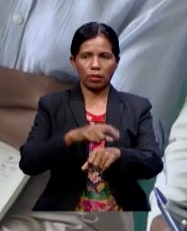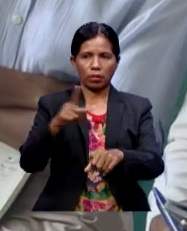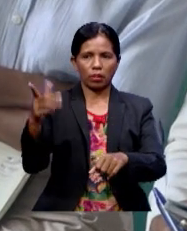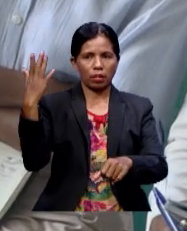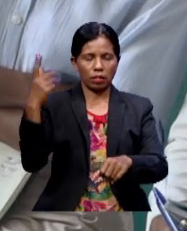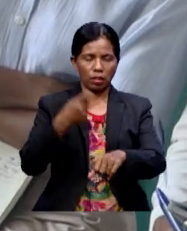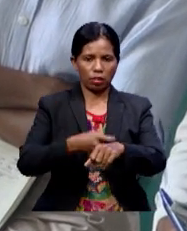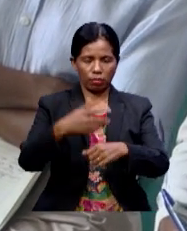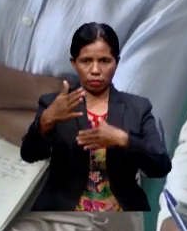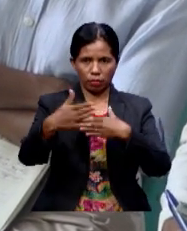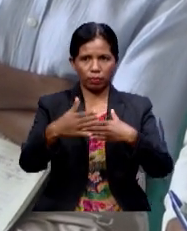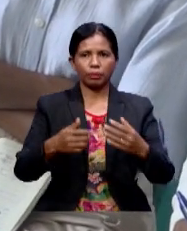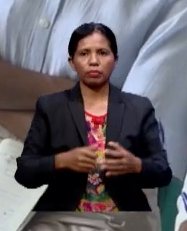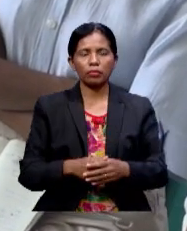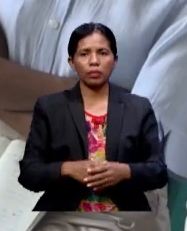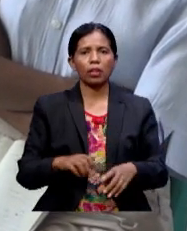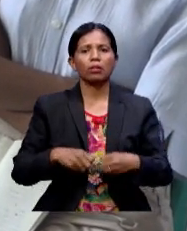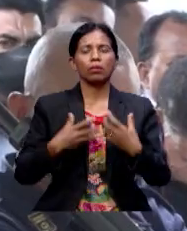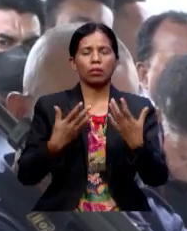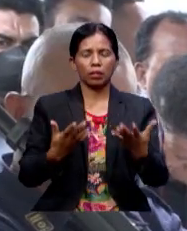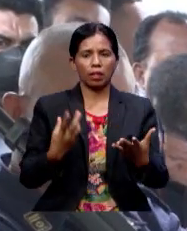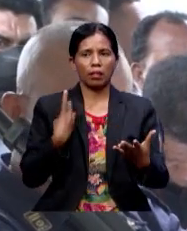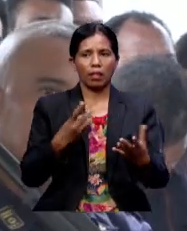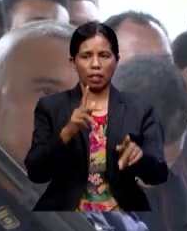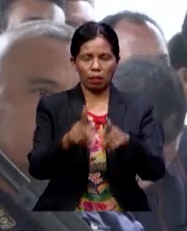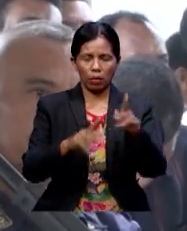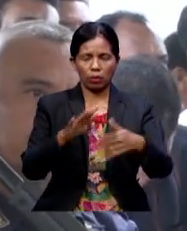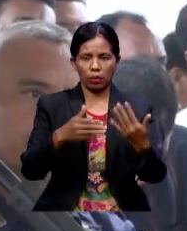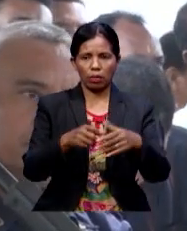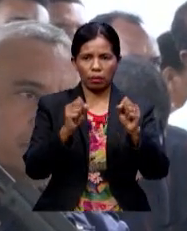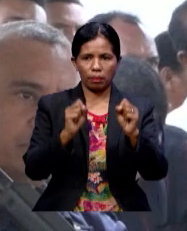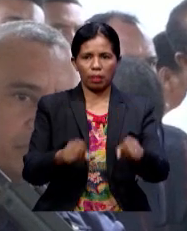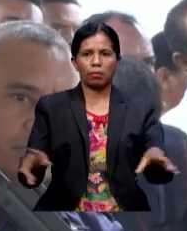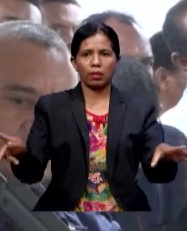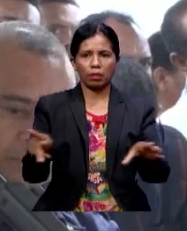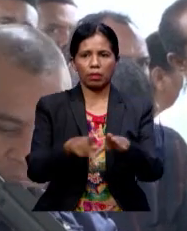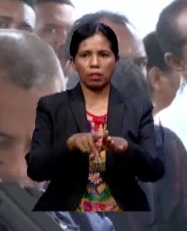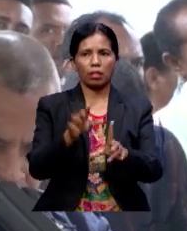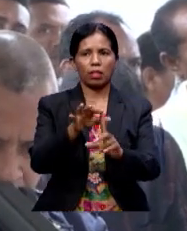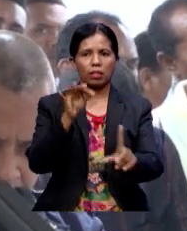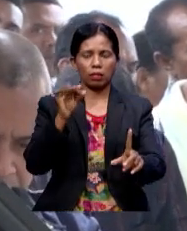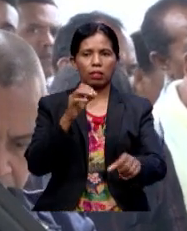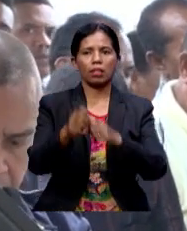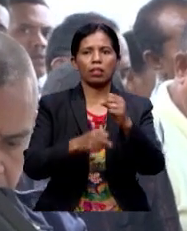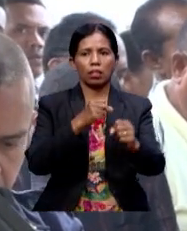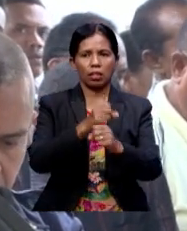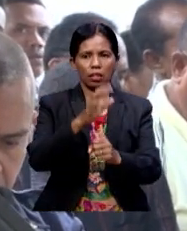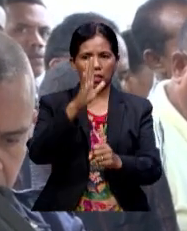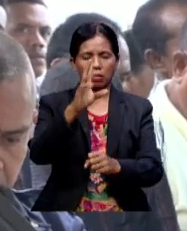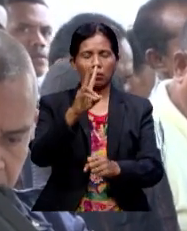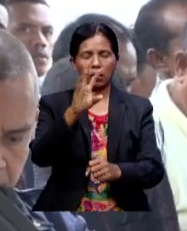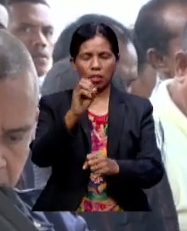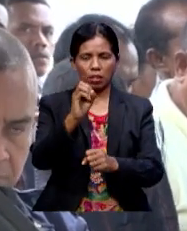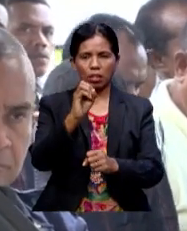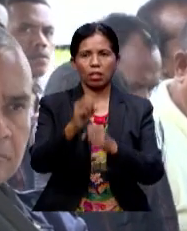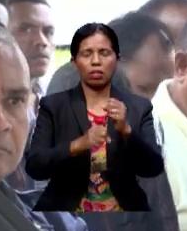tempo bese papel o isa komunidade bele partisipa iha eleição final 5 Mei 2023 em sua excelência